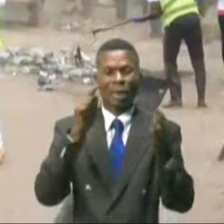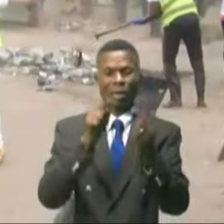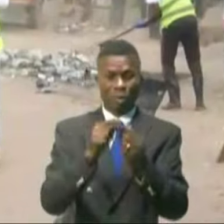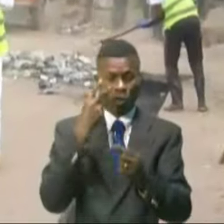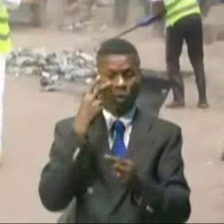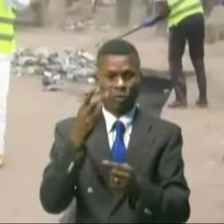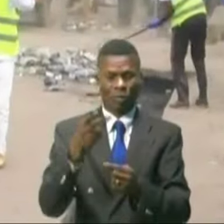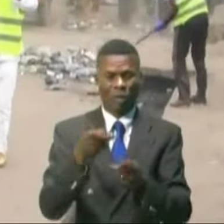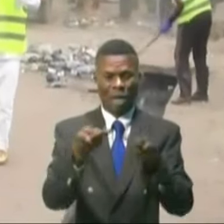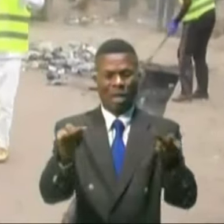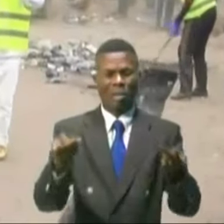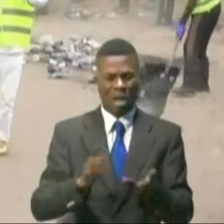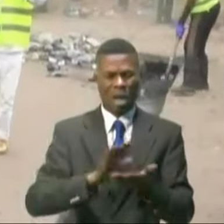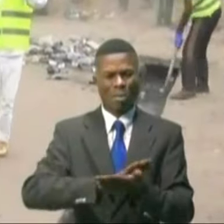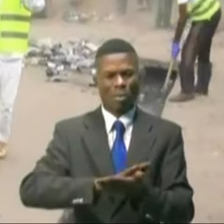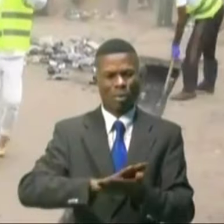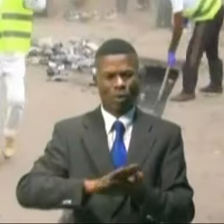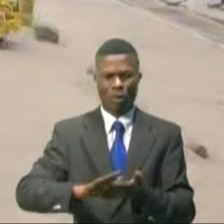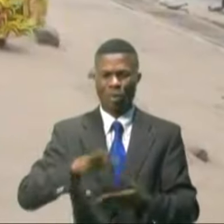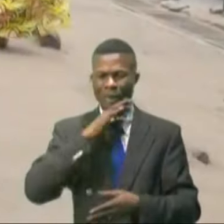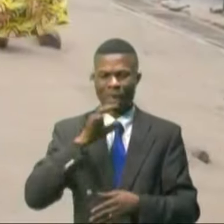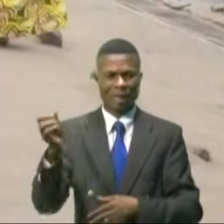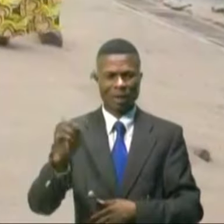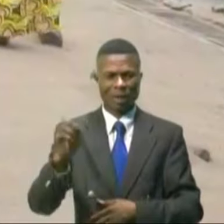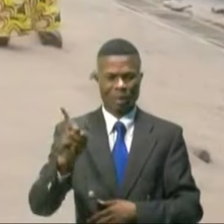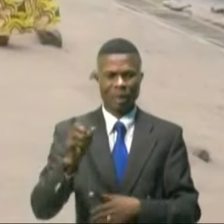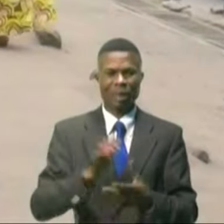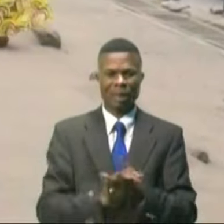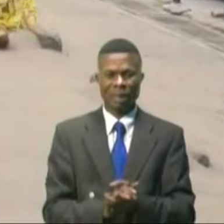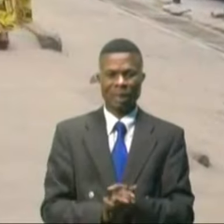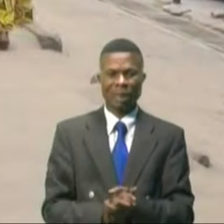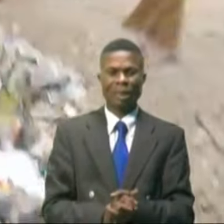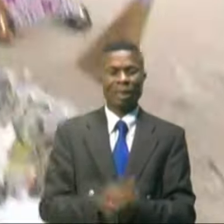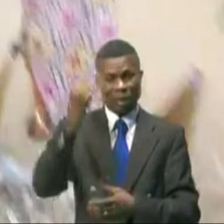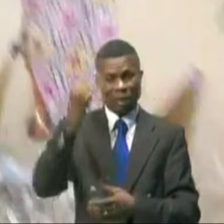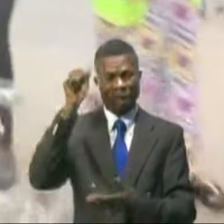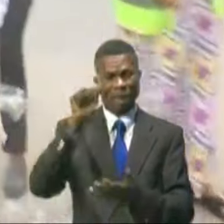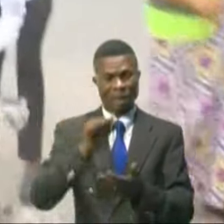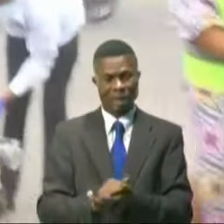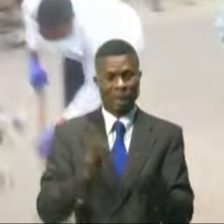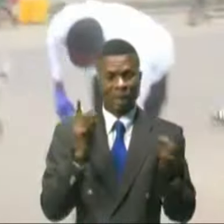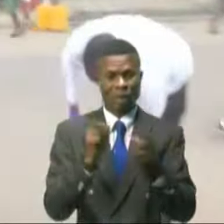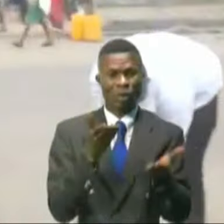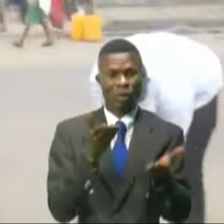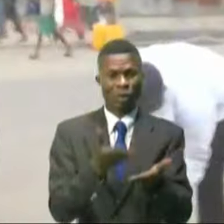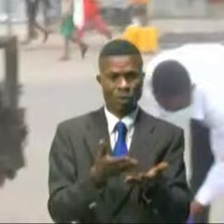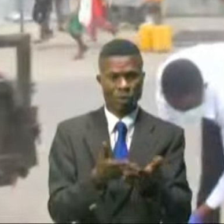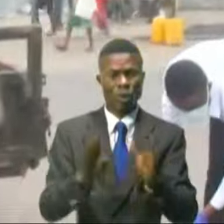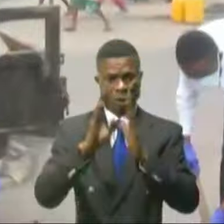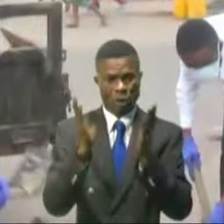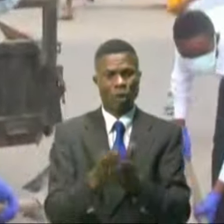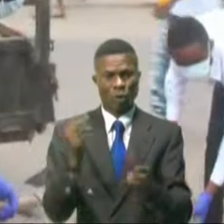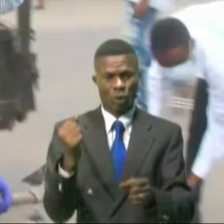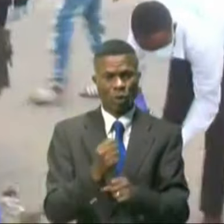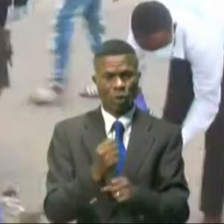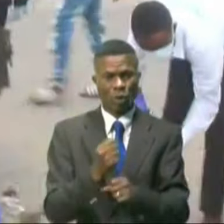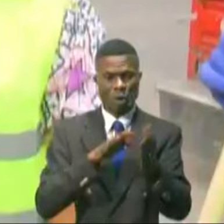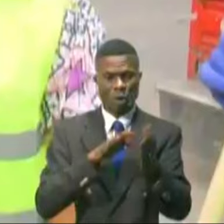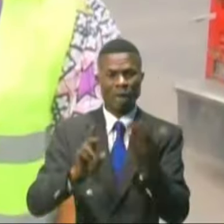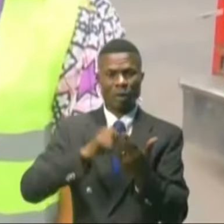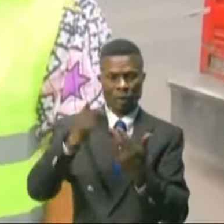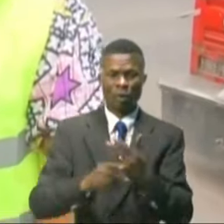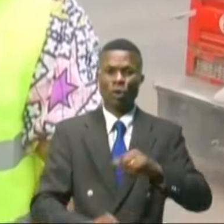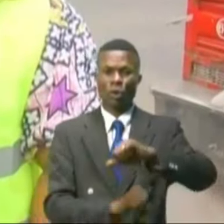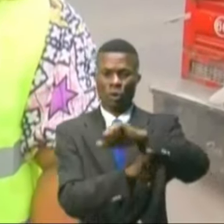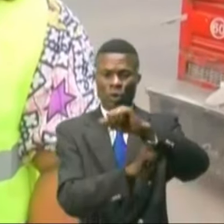un environnement plus propre et sain. Selon les équipes trouvées sur place, cette opération s'inscrit dans le cadre du